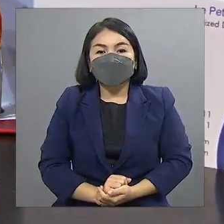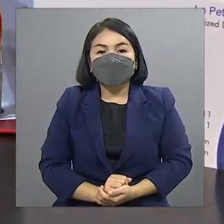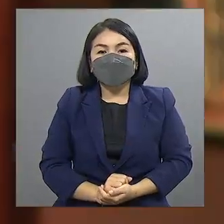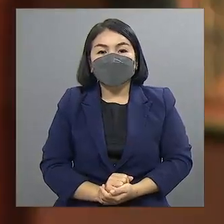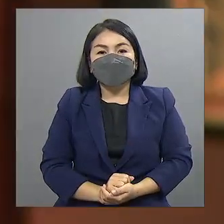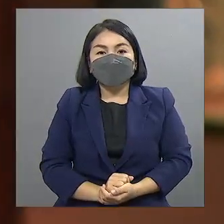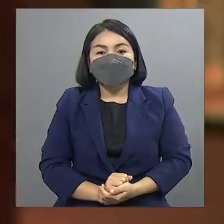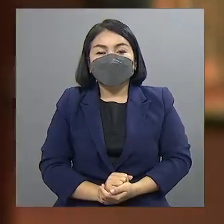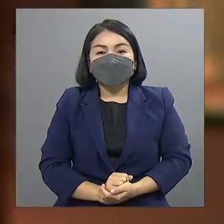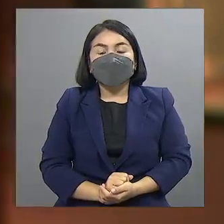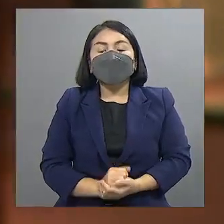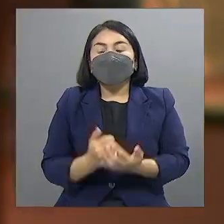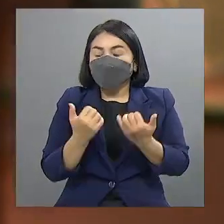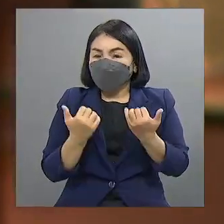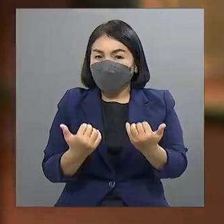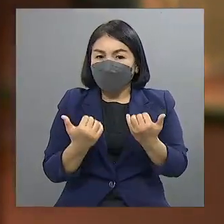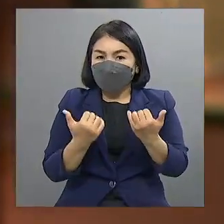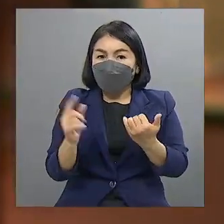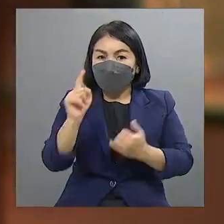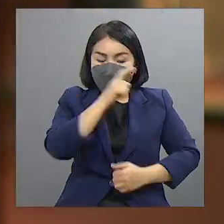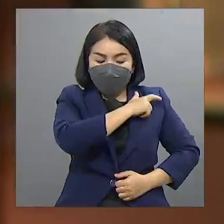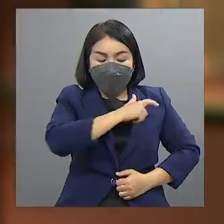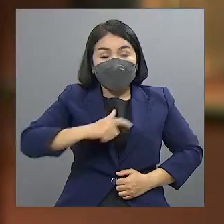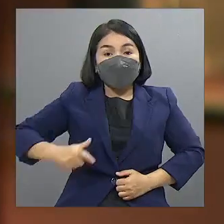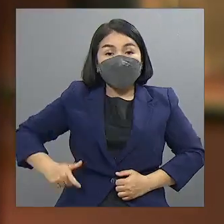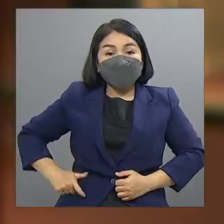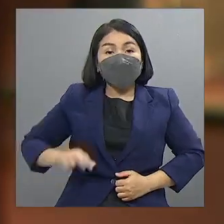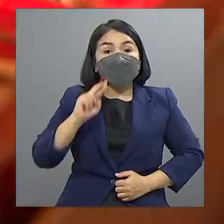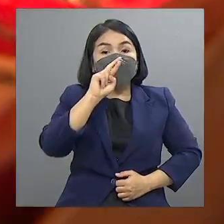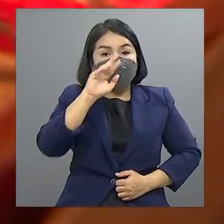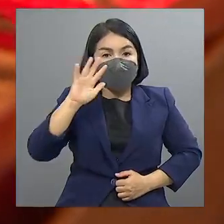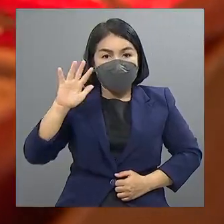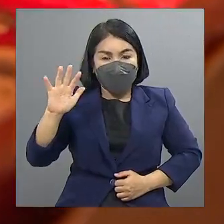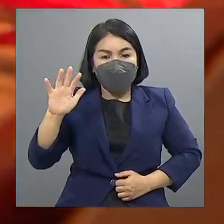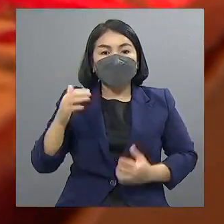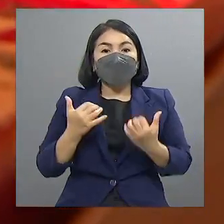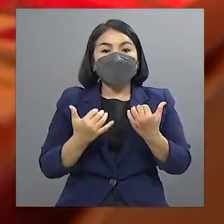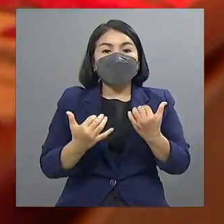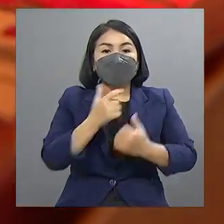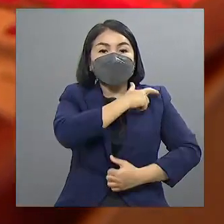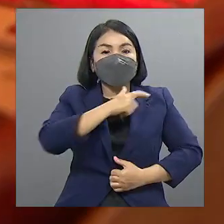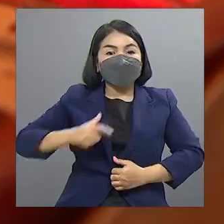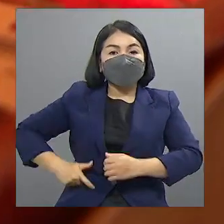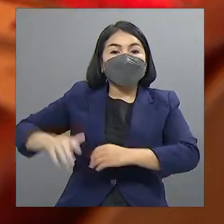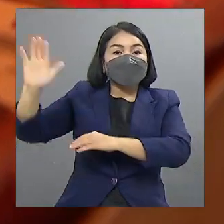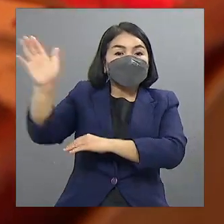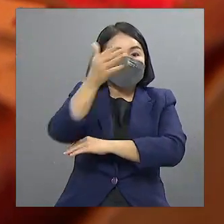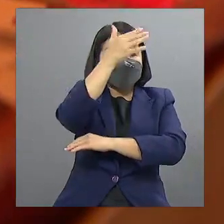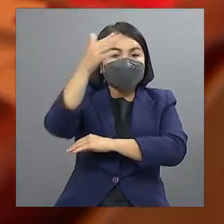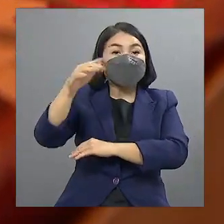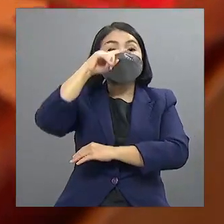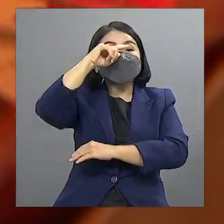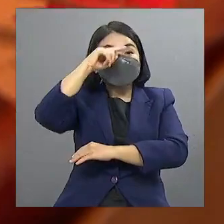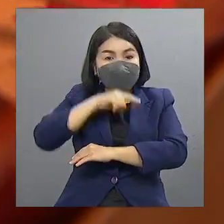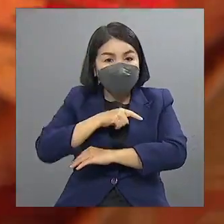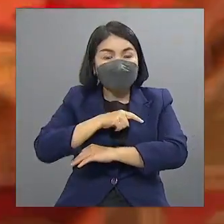สิ่งหนึ่งนะครับที่พระบาทสมเด็จพระจุลจอมเกล้าเจ้าอยู่หัวรัชกาลที่5ที่พระองค์ทรงนำธงชาติสยามหรือธงช้างเผือกเนี่ยไปประดับประด